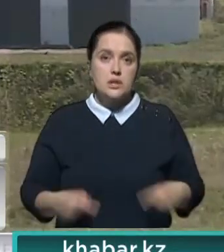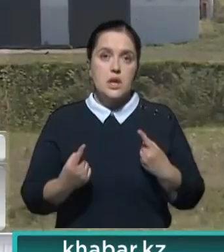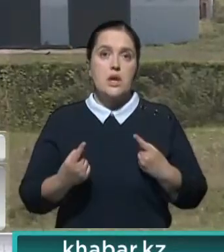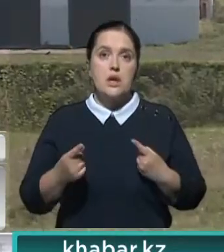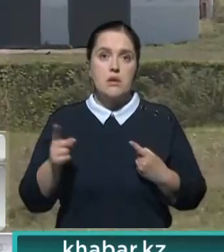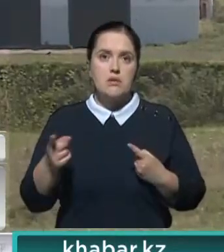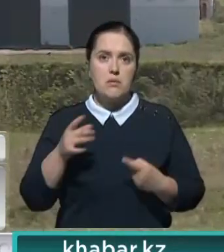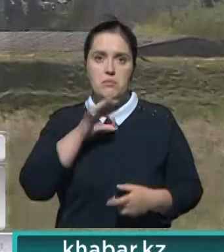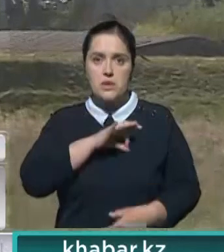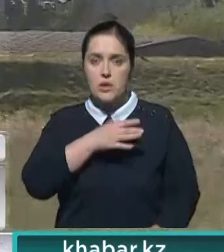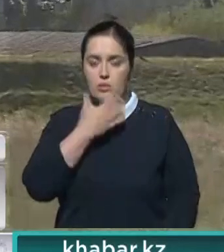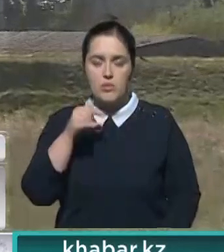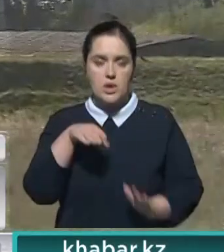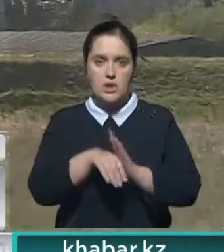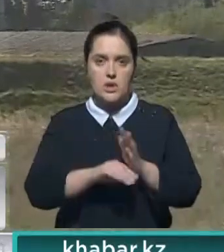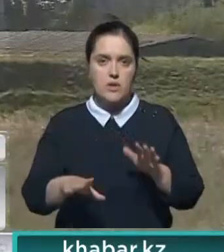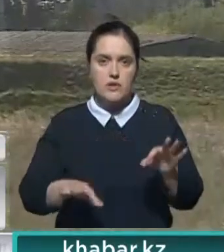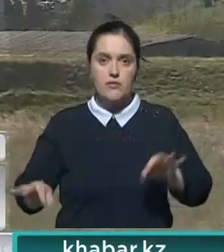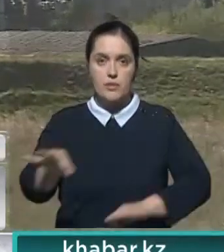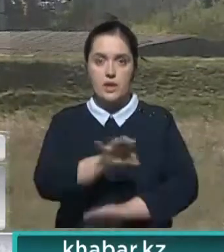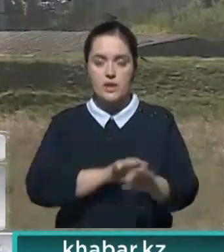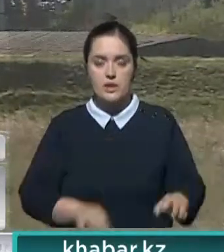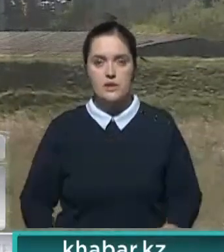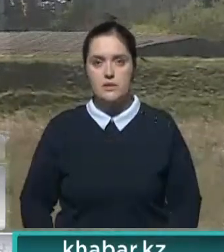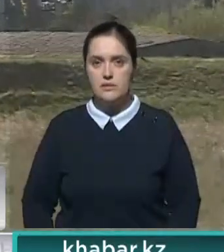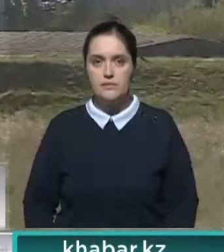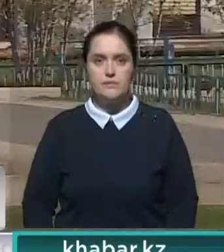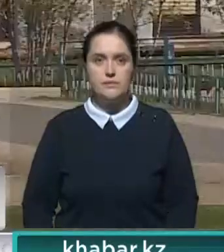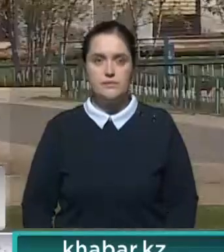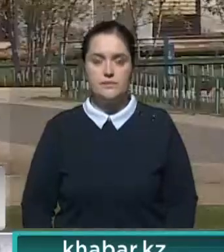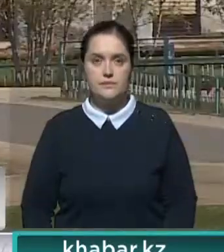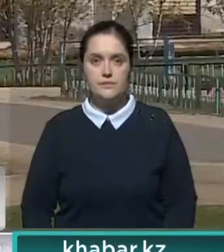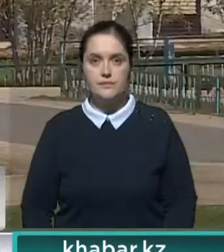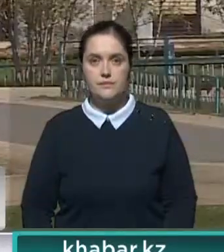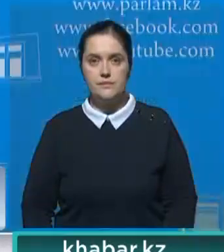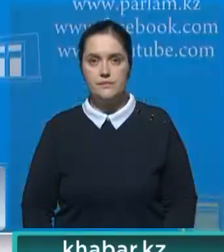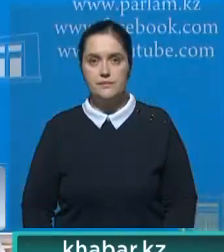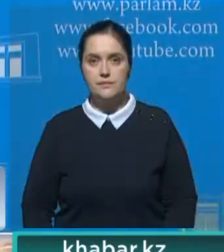Они признаны малоперспективными, к сожалению, не вошли в проект.